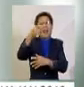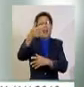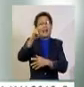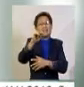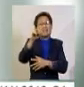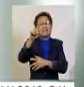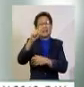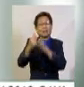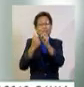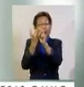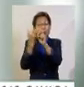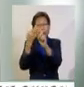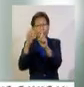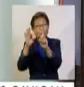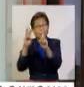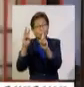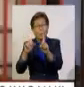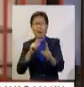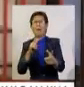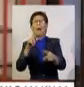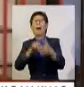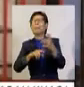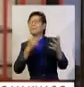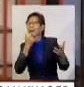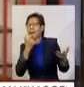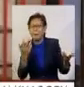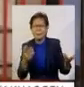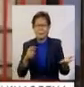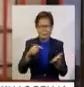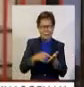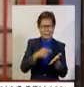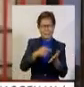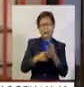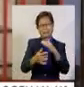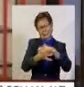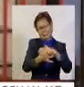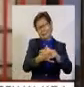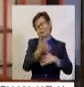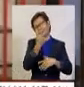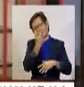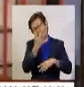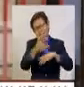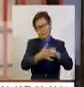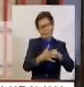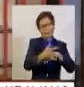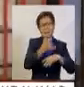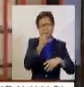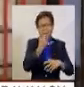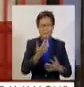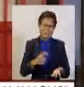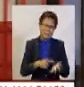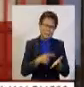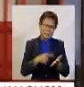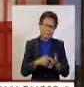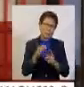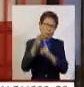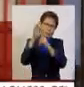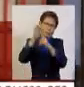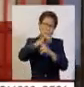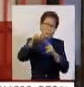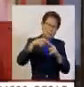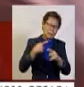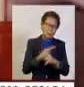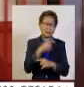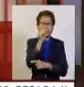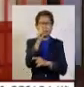Apa yang tak kena tu? Kadang-kadang technical fault. Dia yang terutama sekali bila kita menyanyi